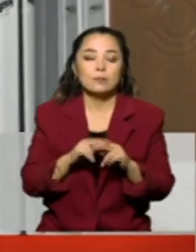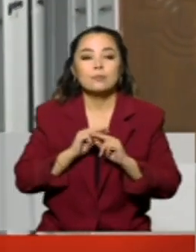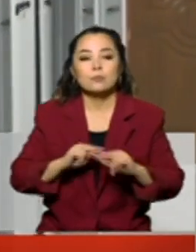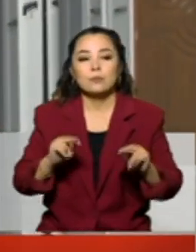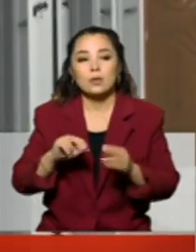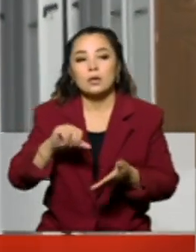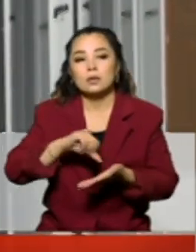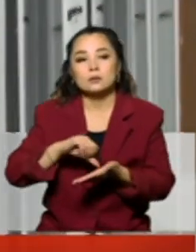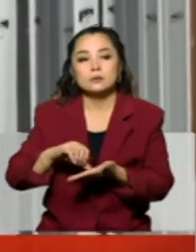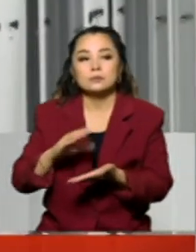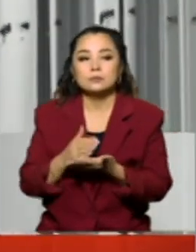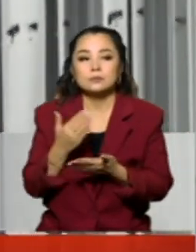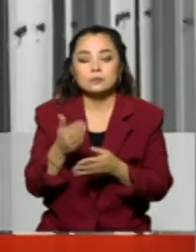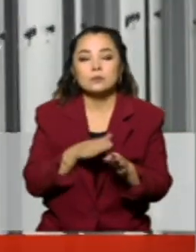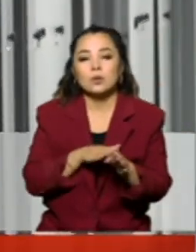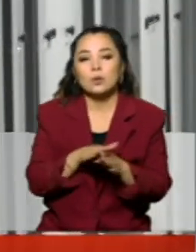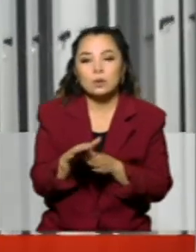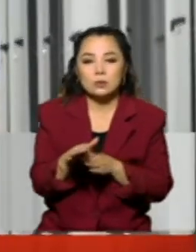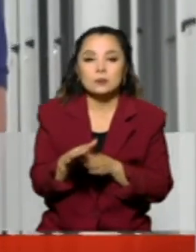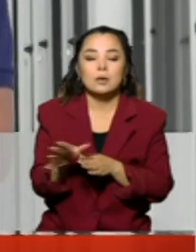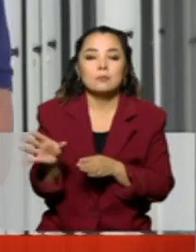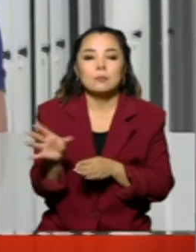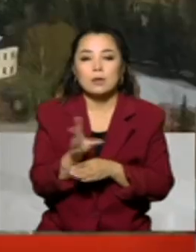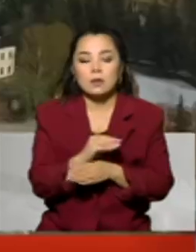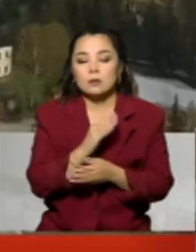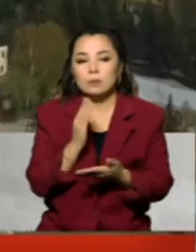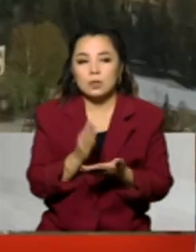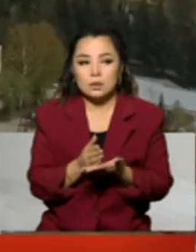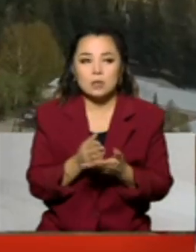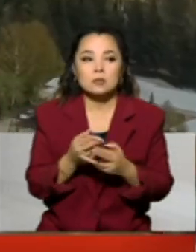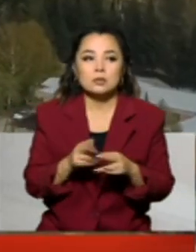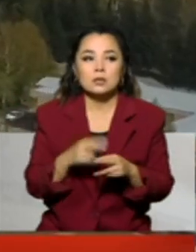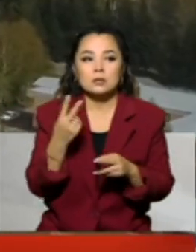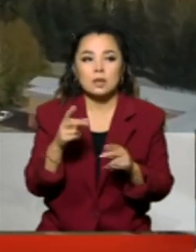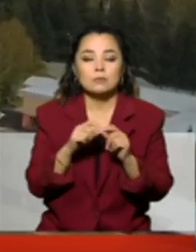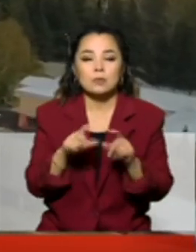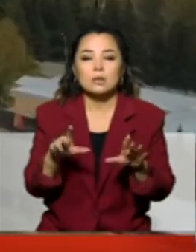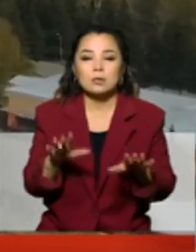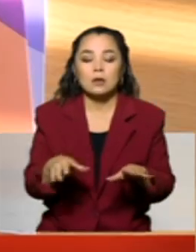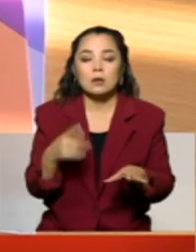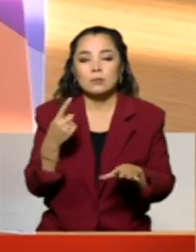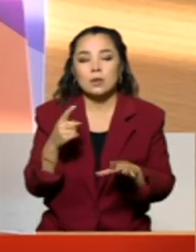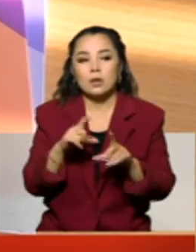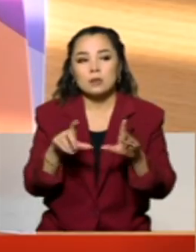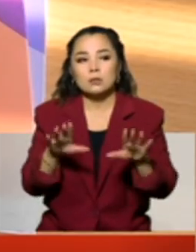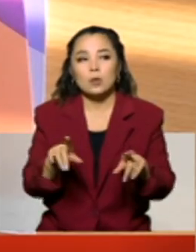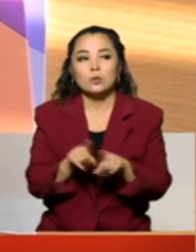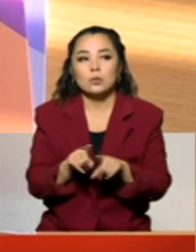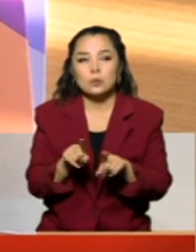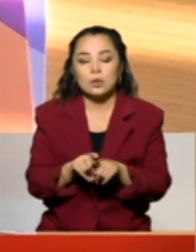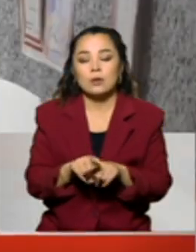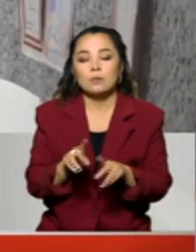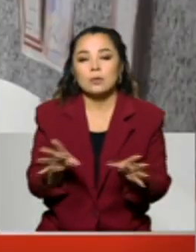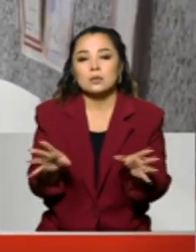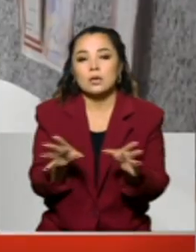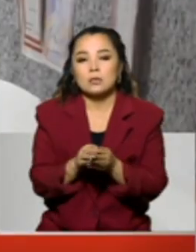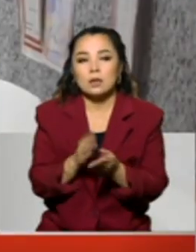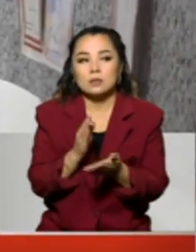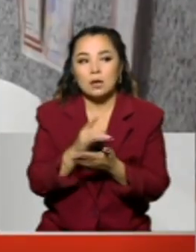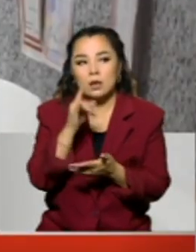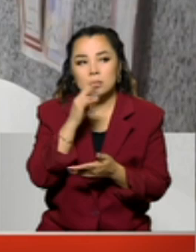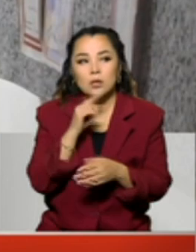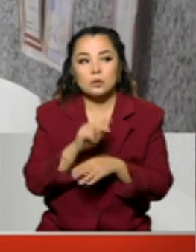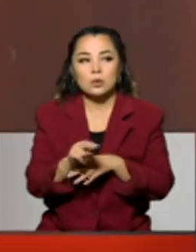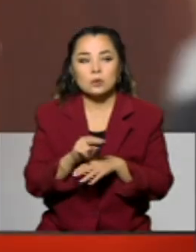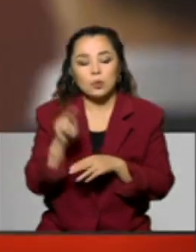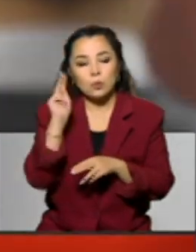Мұғалімдерге келетін болсақ, толығымен бәрі бар. Екі мектеп бір ғимаратқа біріктірілген соң, бұған дейін Шаңырақ қазақ гимназиясында оқып